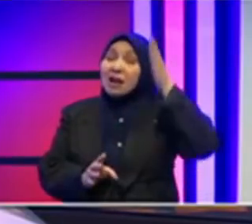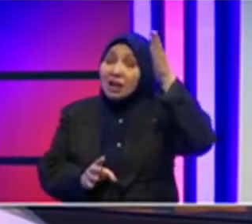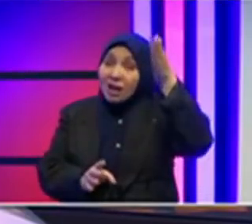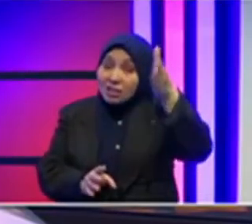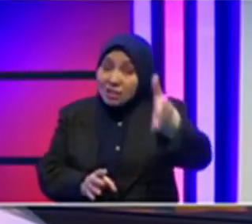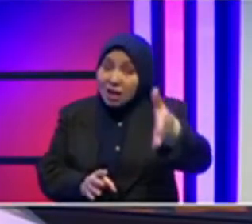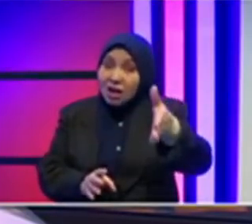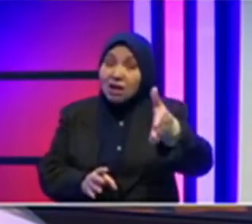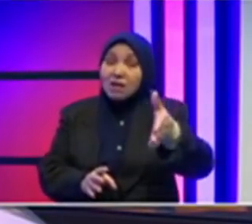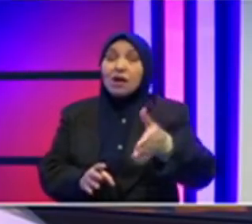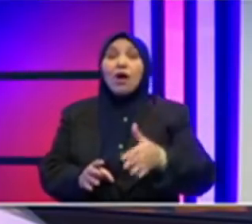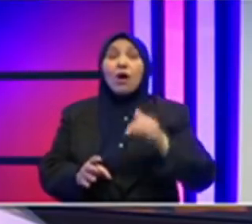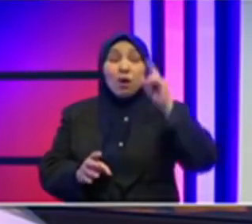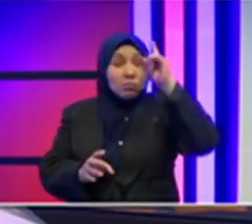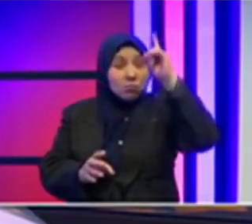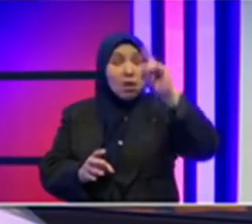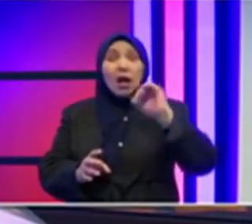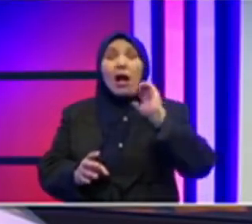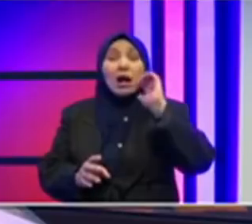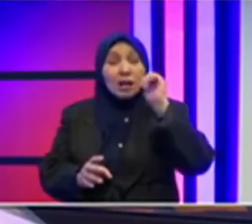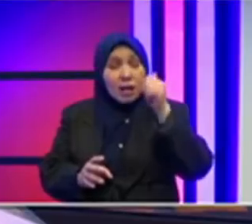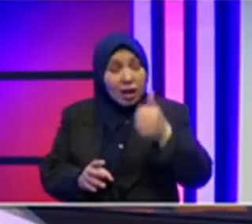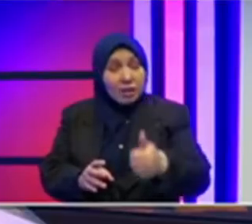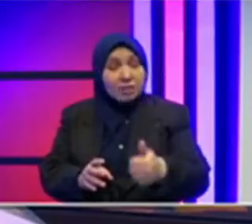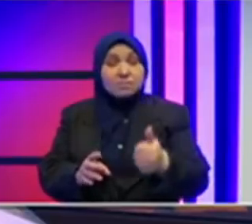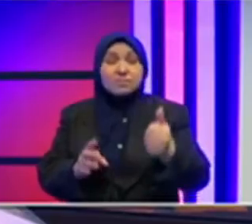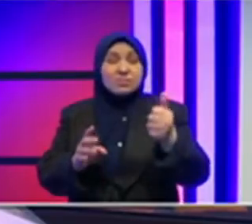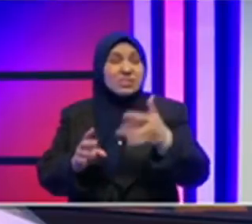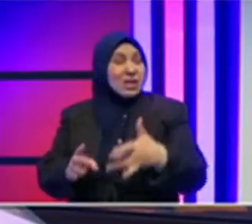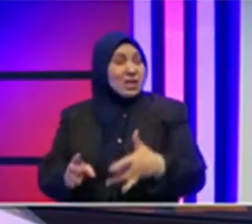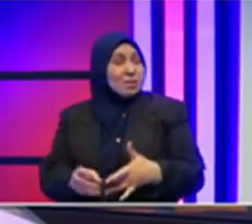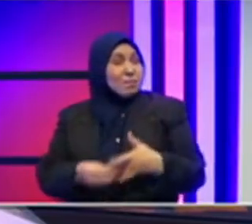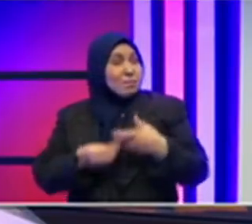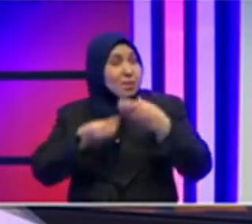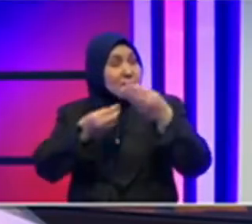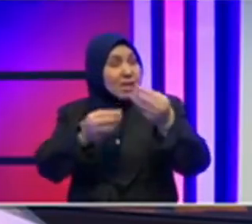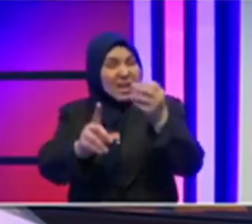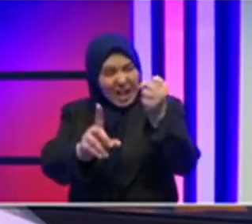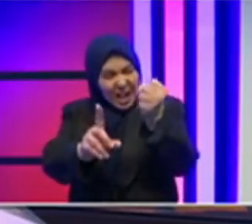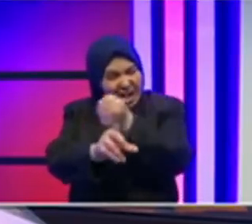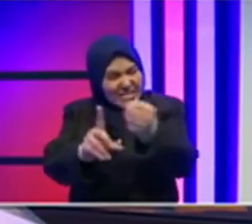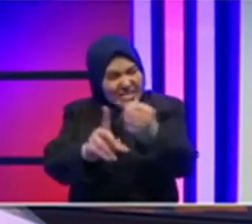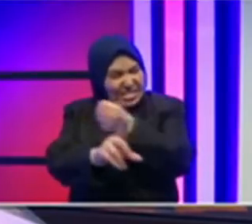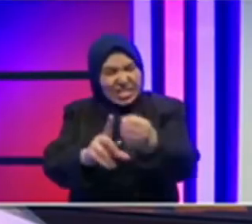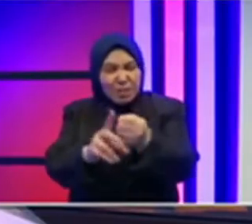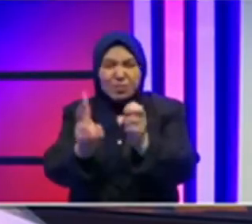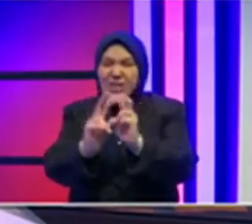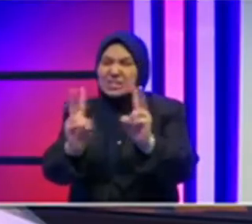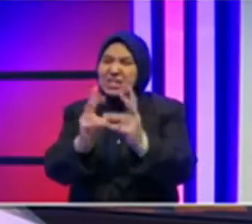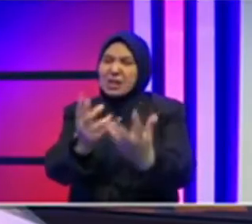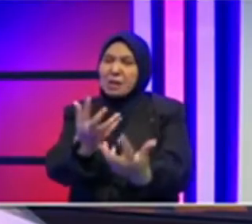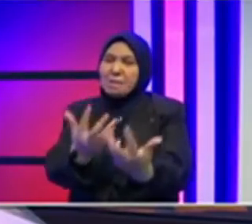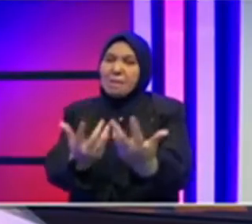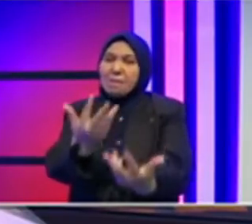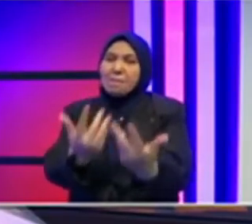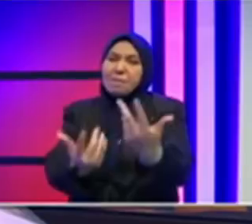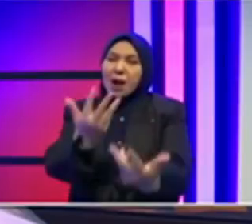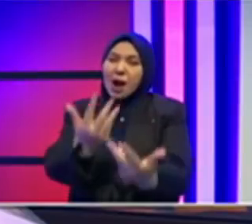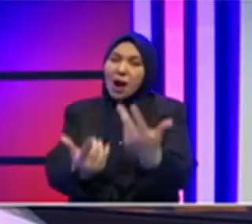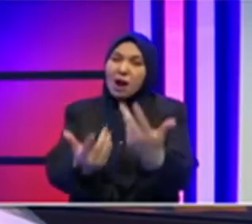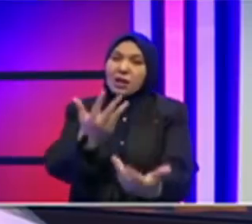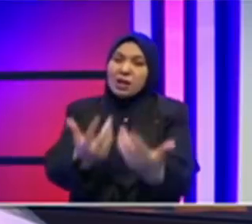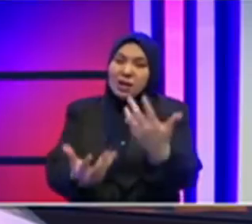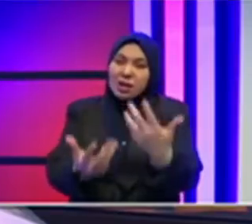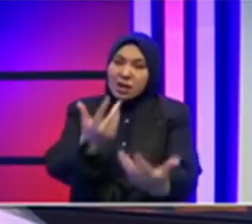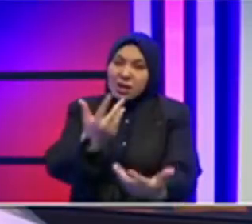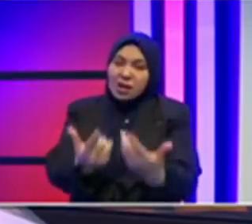yaumal qiyamati adzabal hariqa, iaitu dia akan dirasakan azab yang amat membakar. Dzalika bima